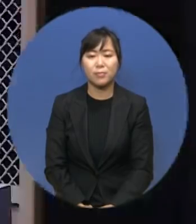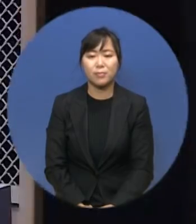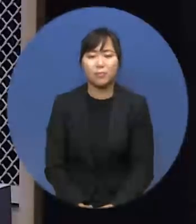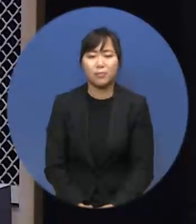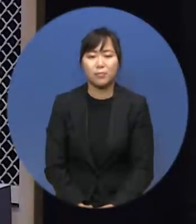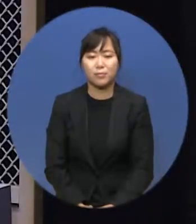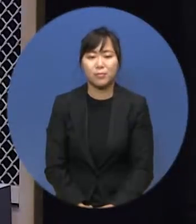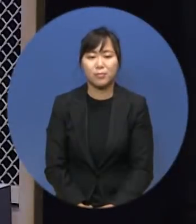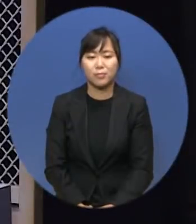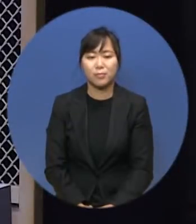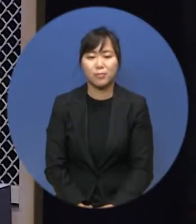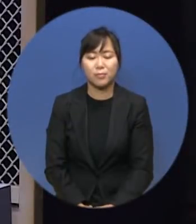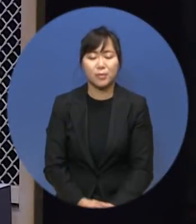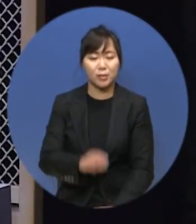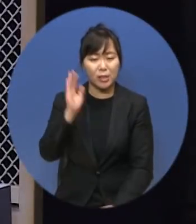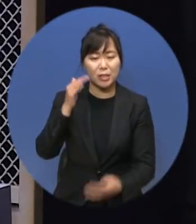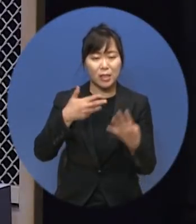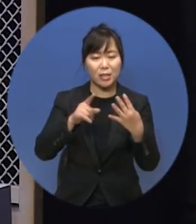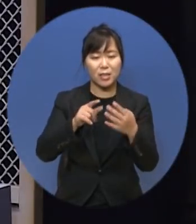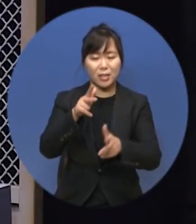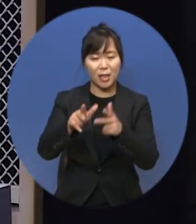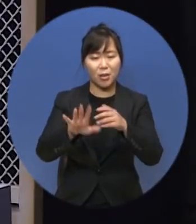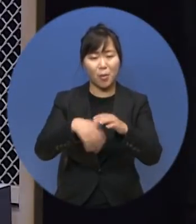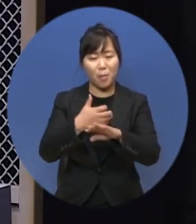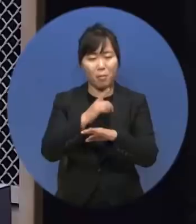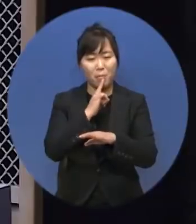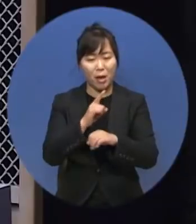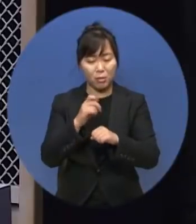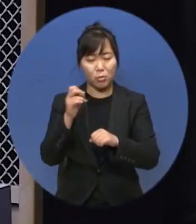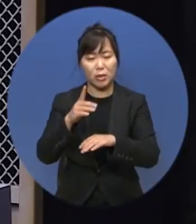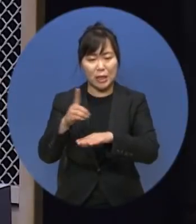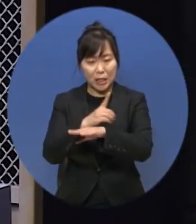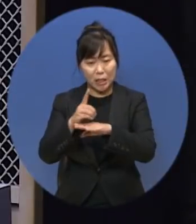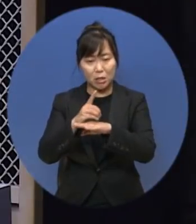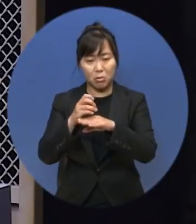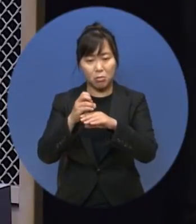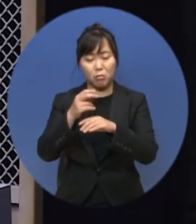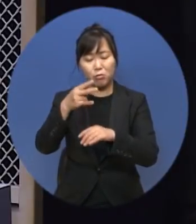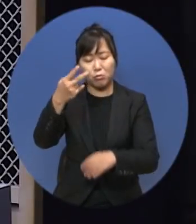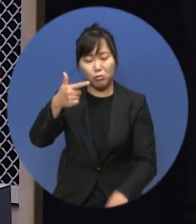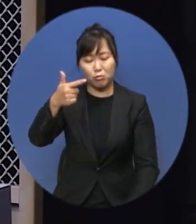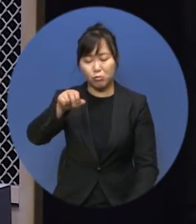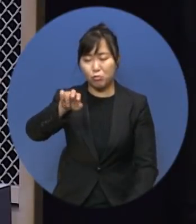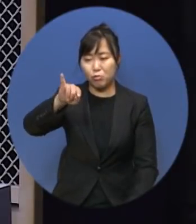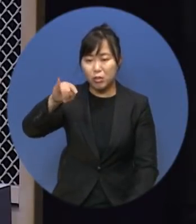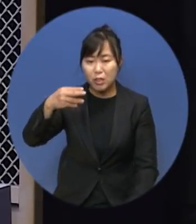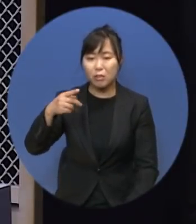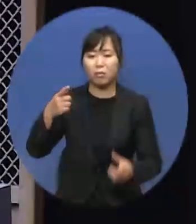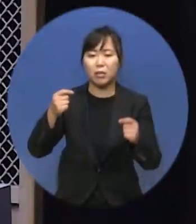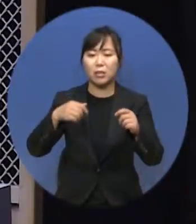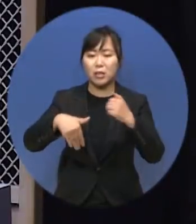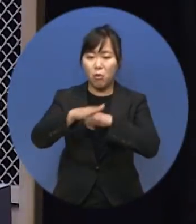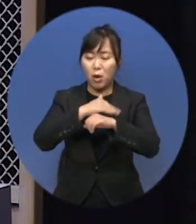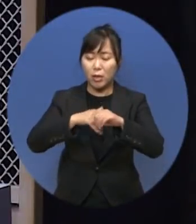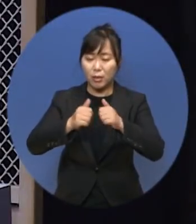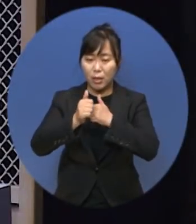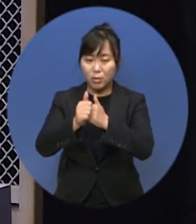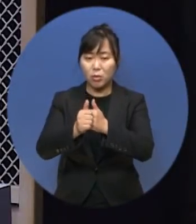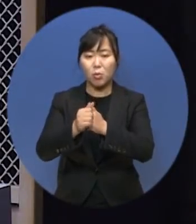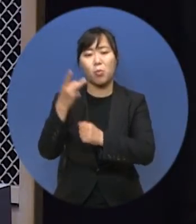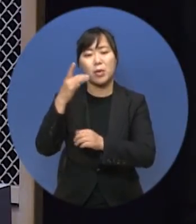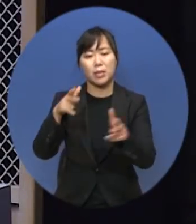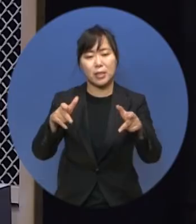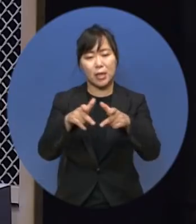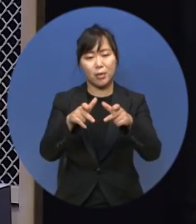네, 최근 4차 산업혁명이라든지 디지털 뉴딜 이런 시대적 흐름에 맞춰서도 기존에